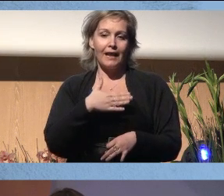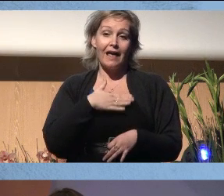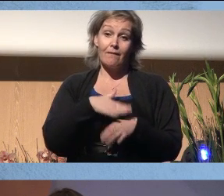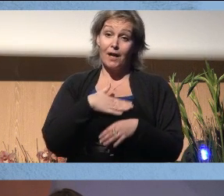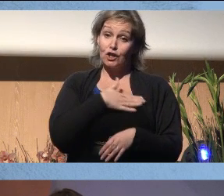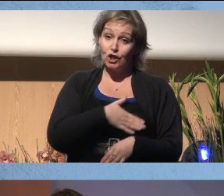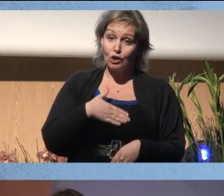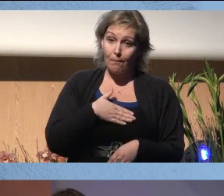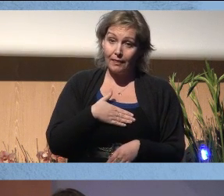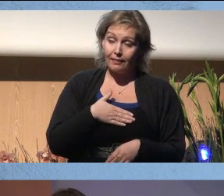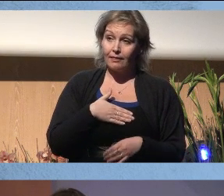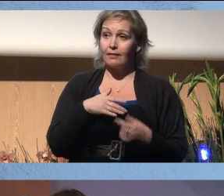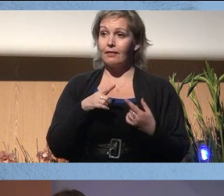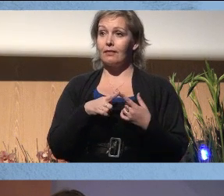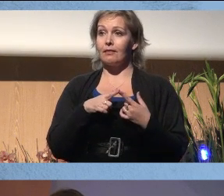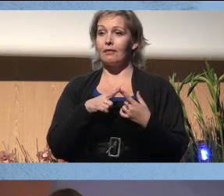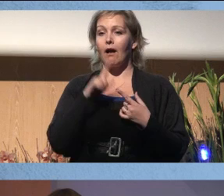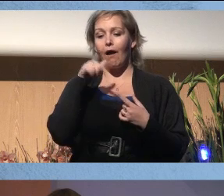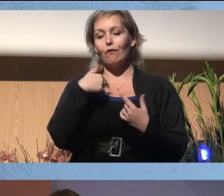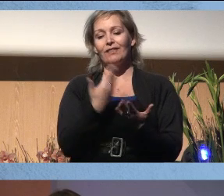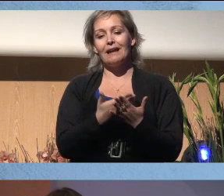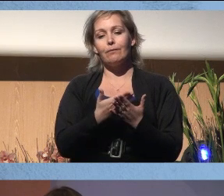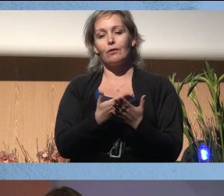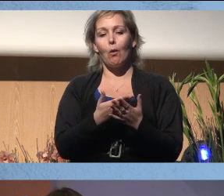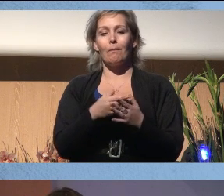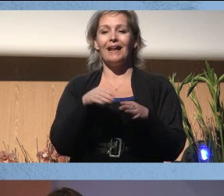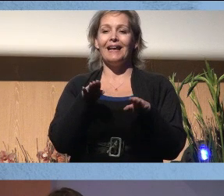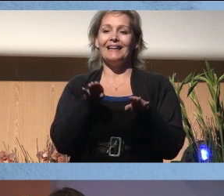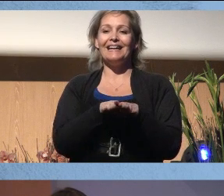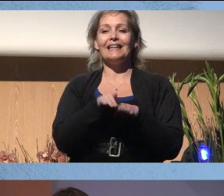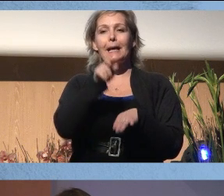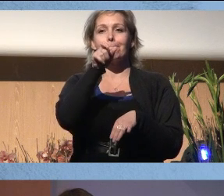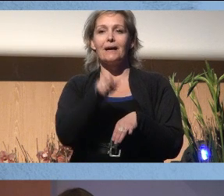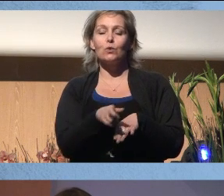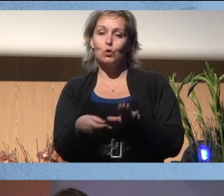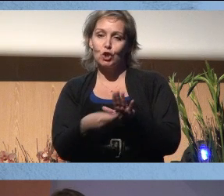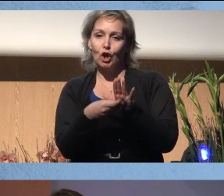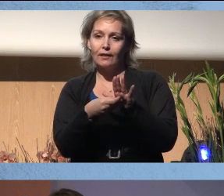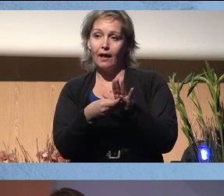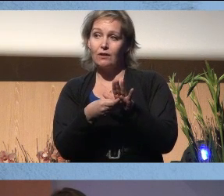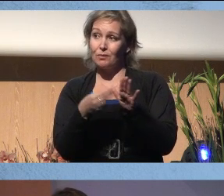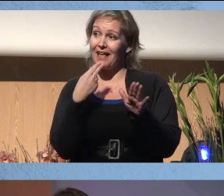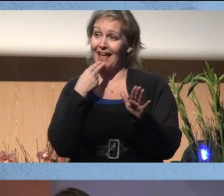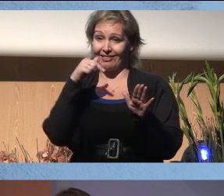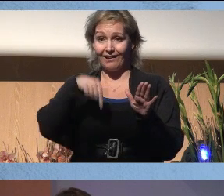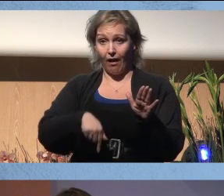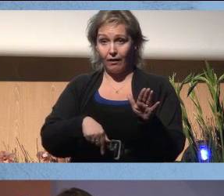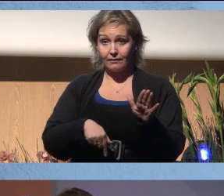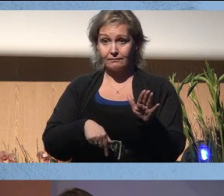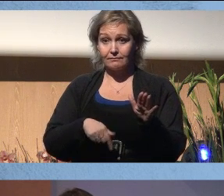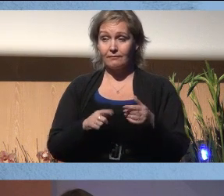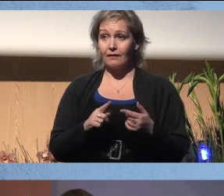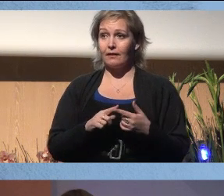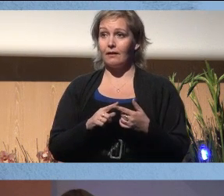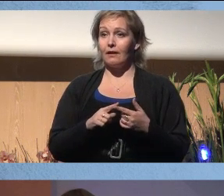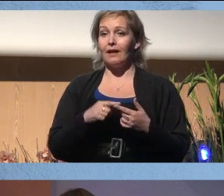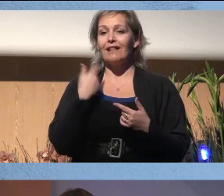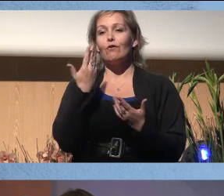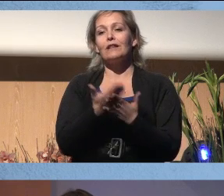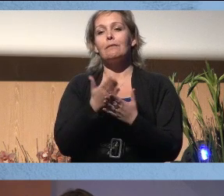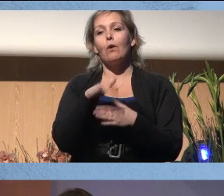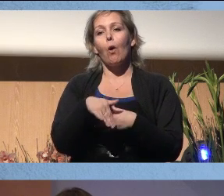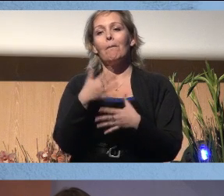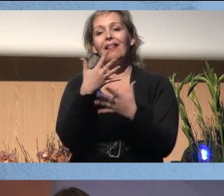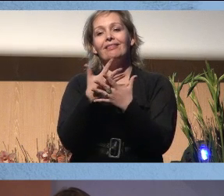med sykdommen. De får tilbud om likepersonsstøtte, som det nå heter. De får tilbud